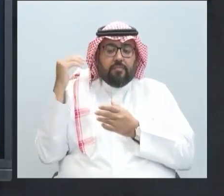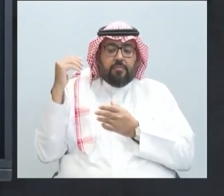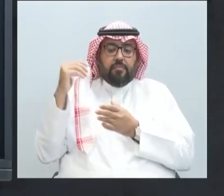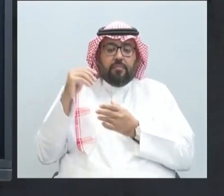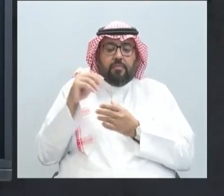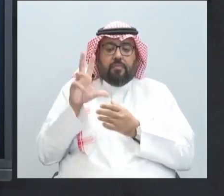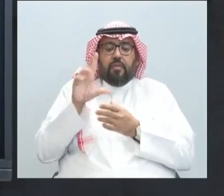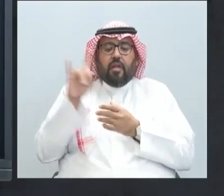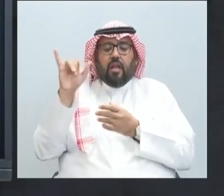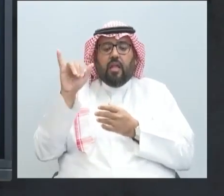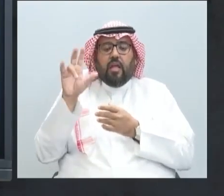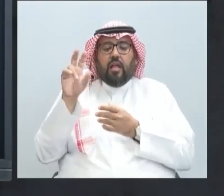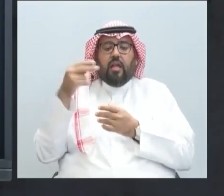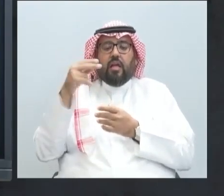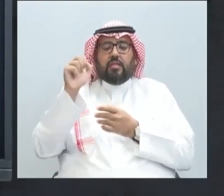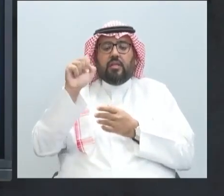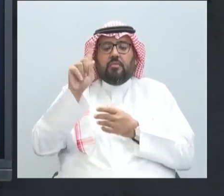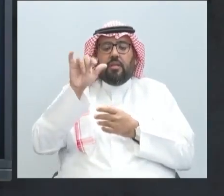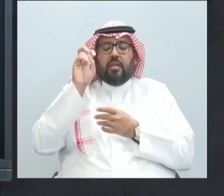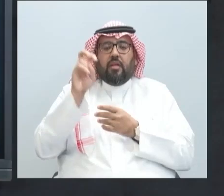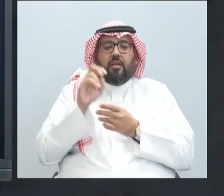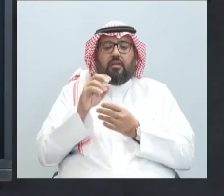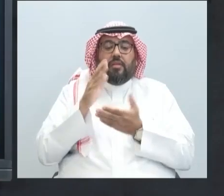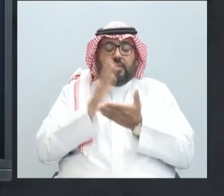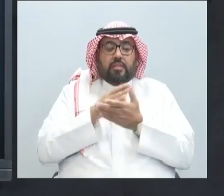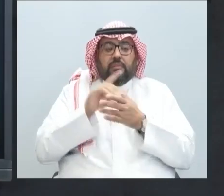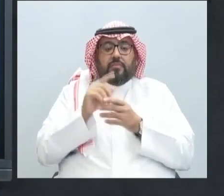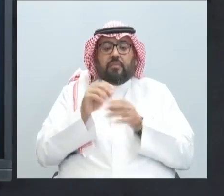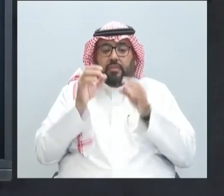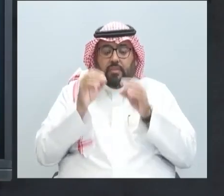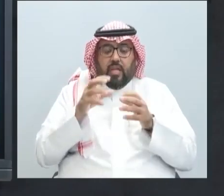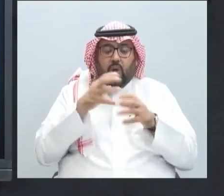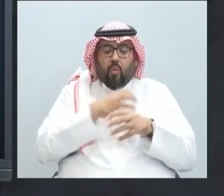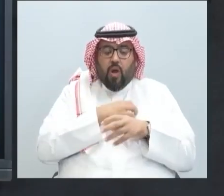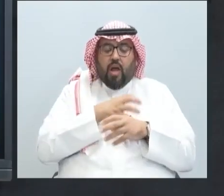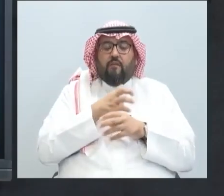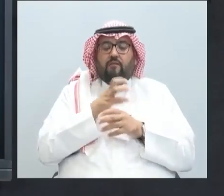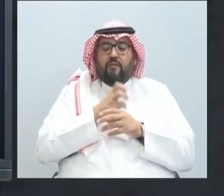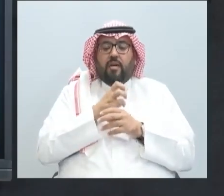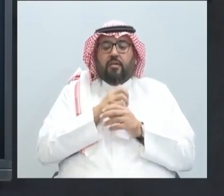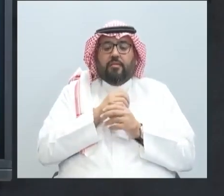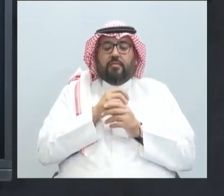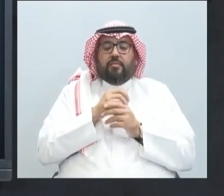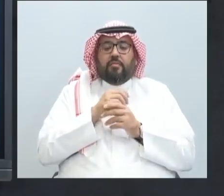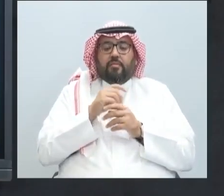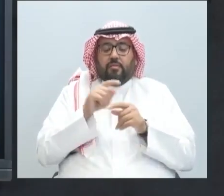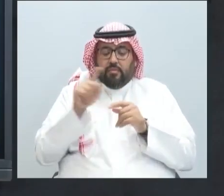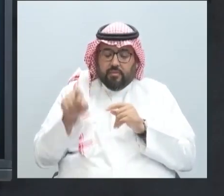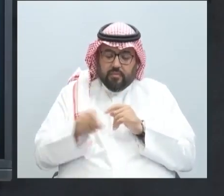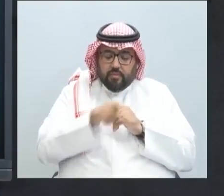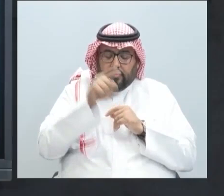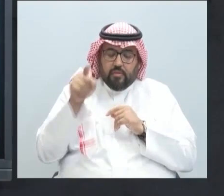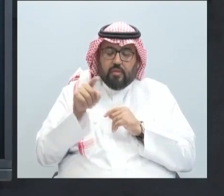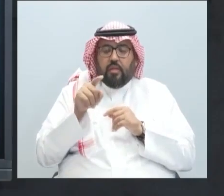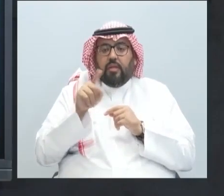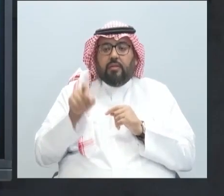العصبيه الخلايا العضليه هذه الخلايا التي لا تنقسم يتوقف او تتوقف طور الخليه او